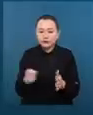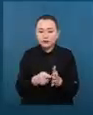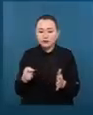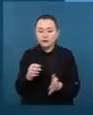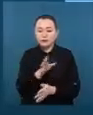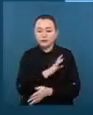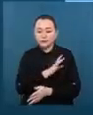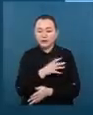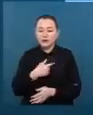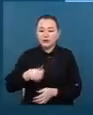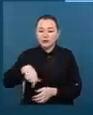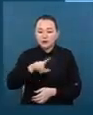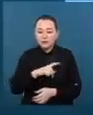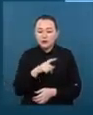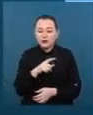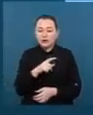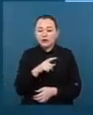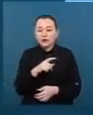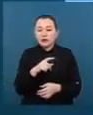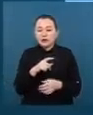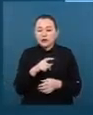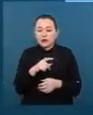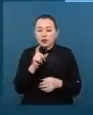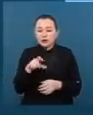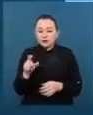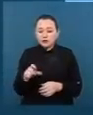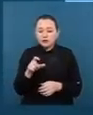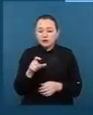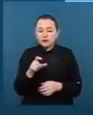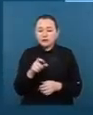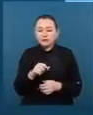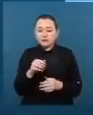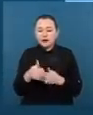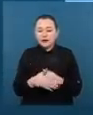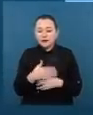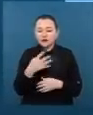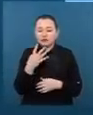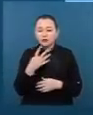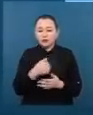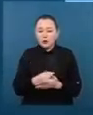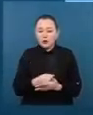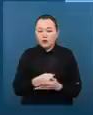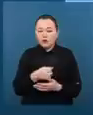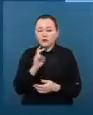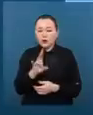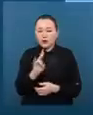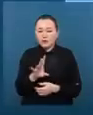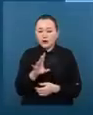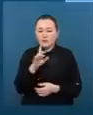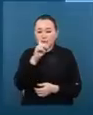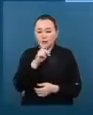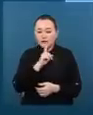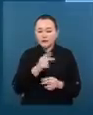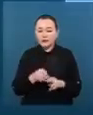Мы еще его сдали в июне месяце. Почти до ноября месяц